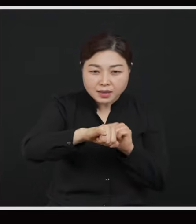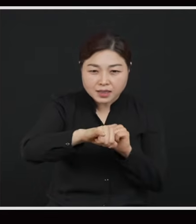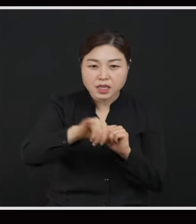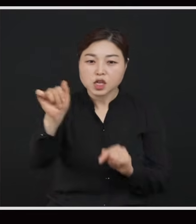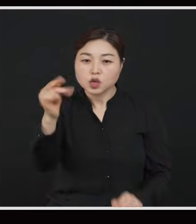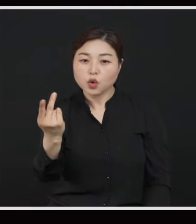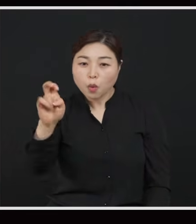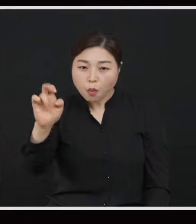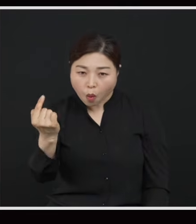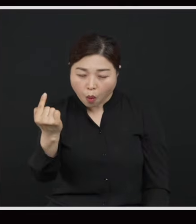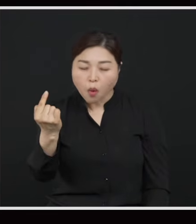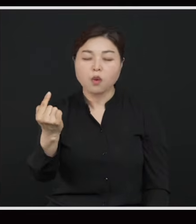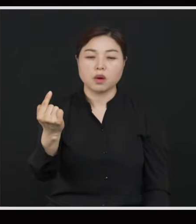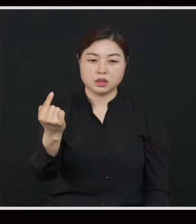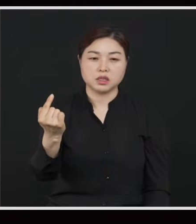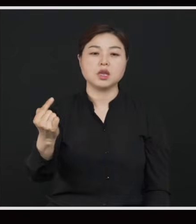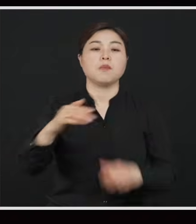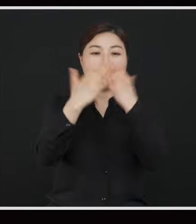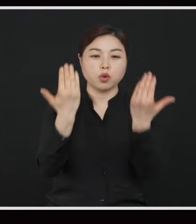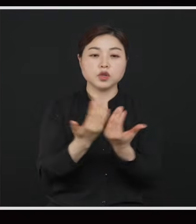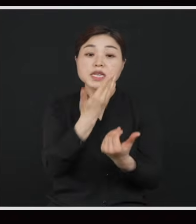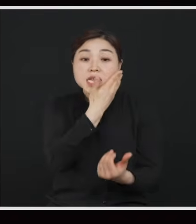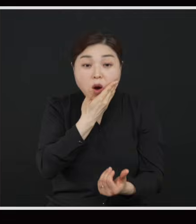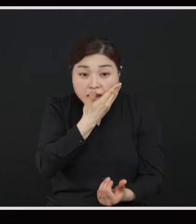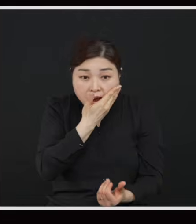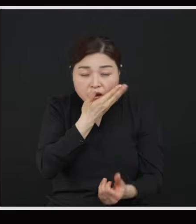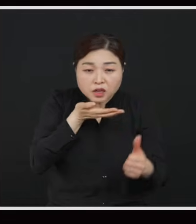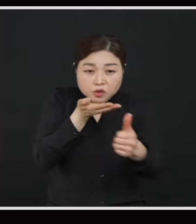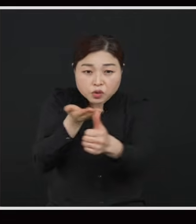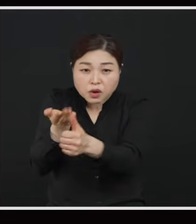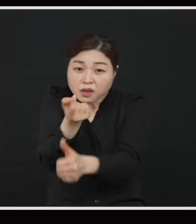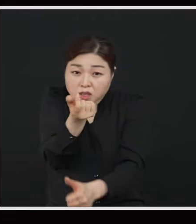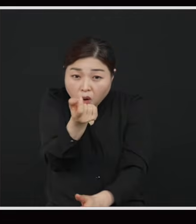생명체인 효모까지 이게 영양분을